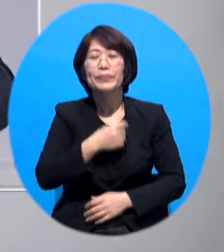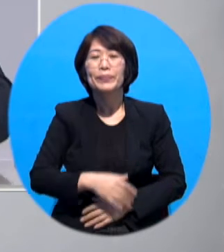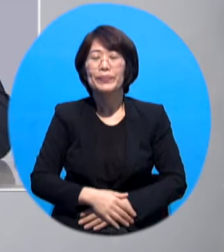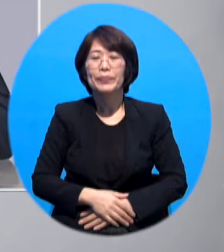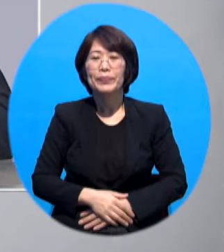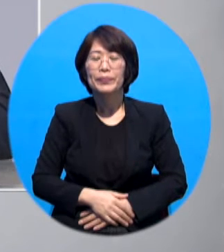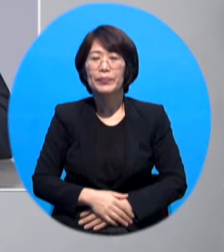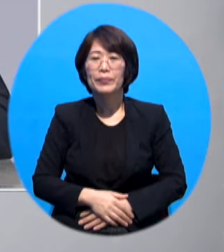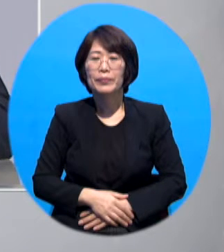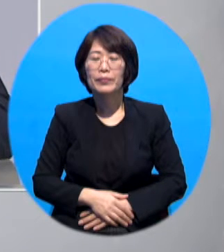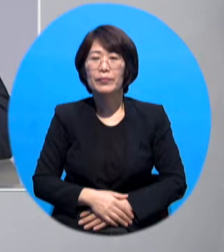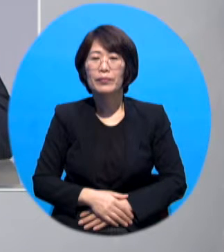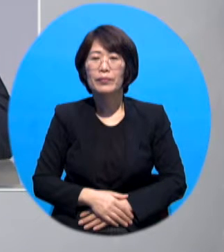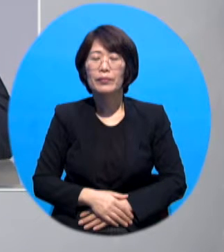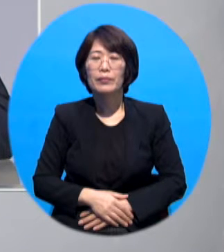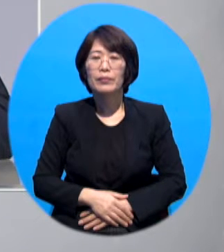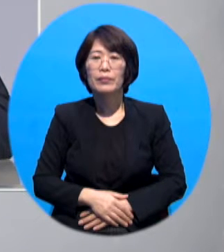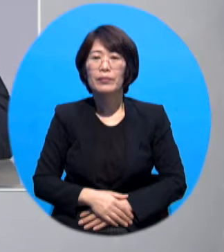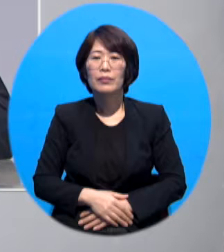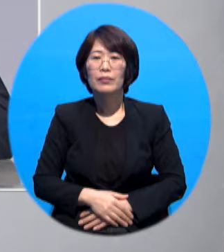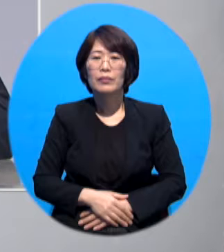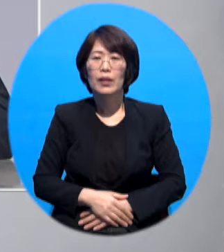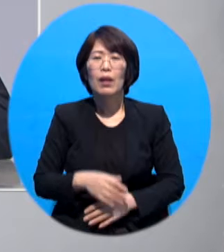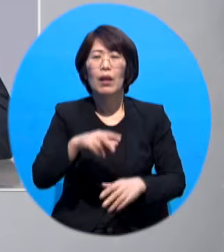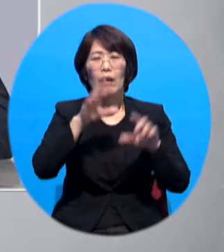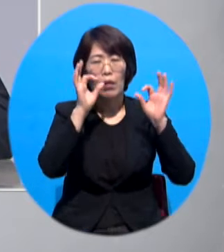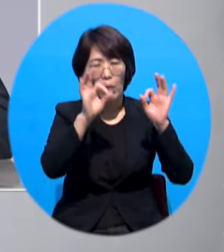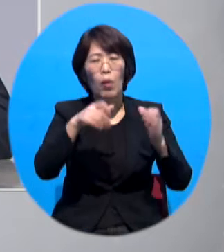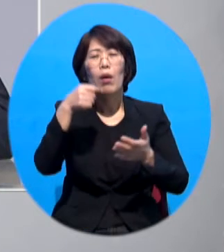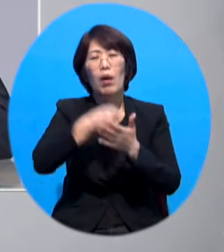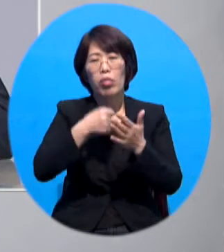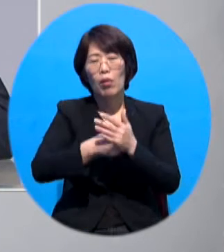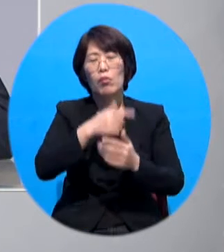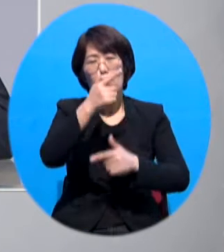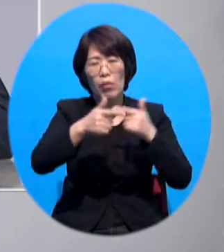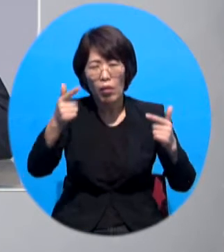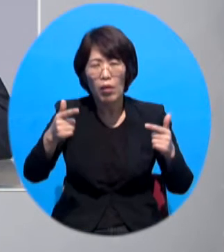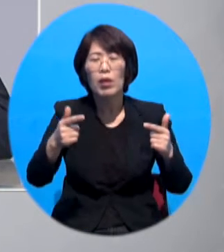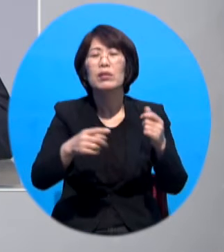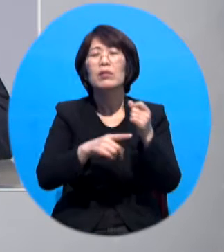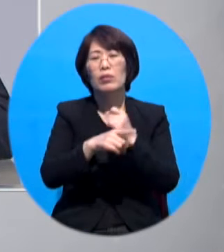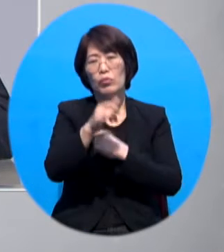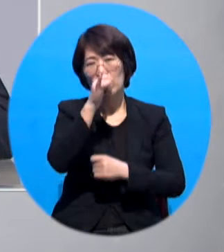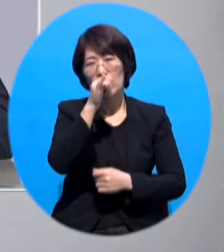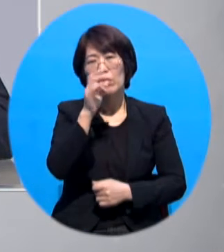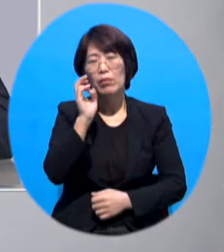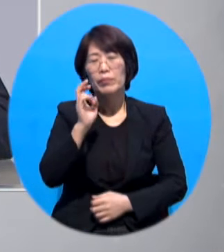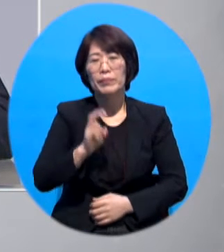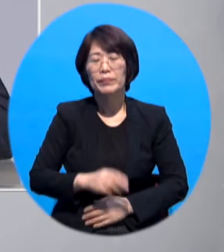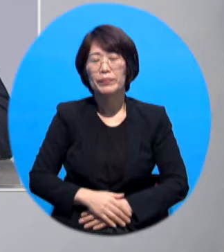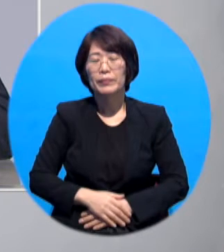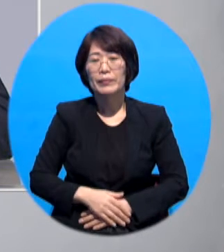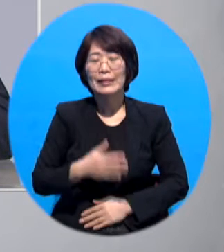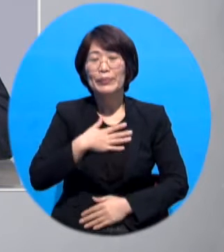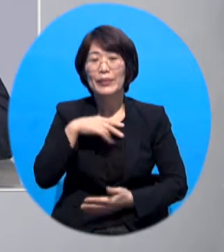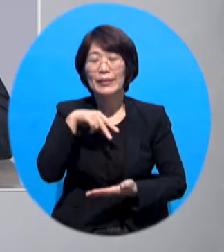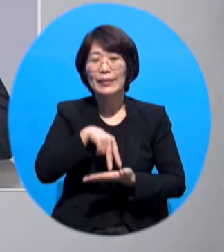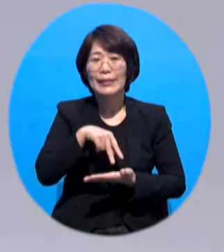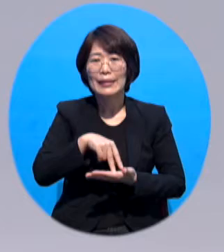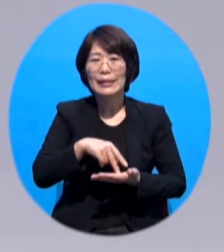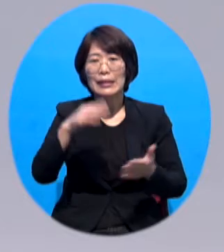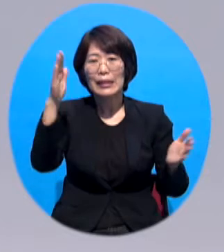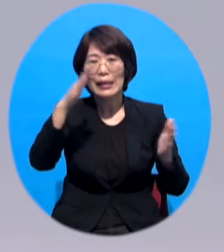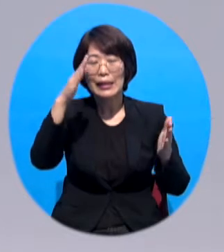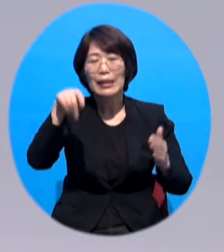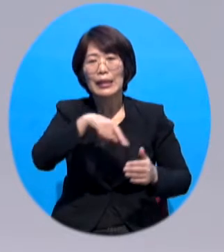4 장 소 금 후보다 빌려 1분 입니다 4 안타까운 일입니다 뭐 다양한 요인이 있다고 생각합니다 저는 우리